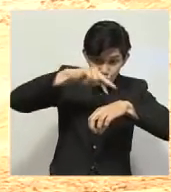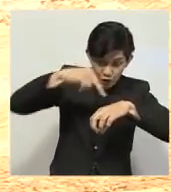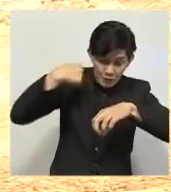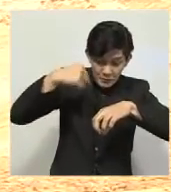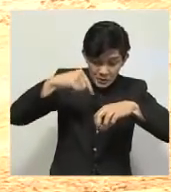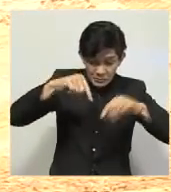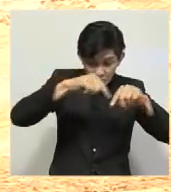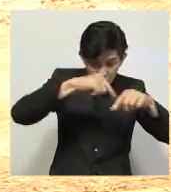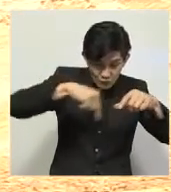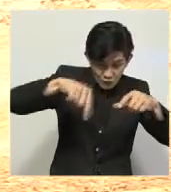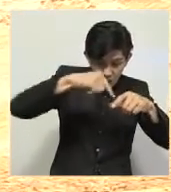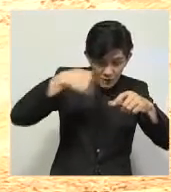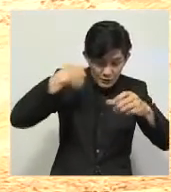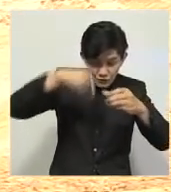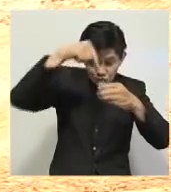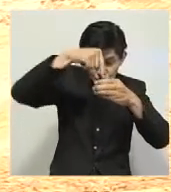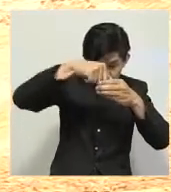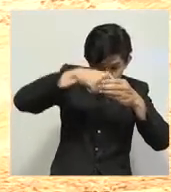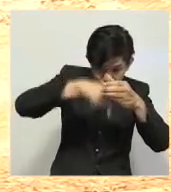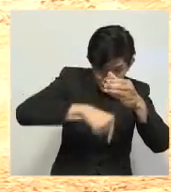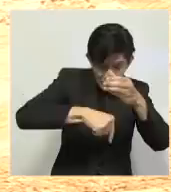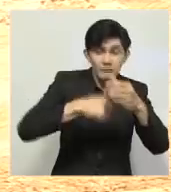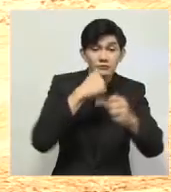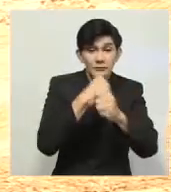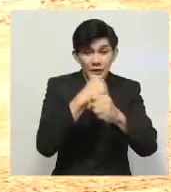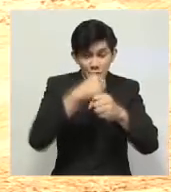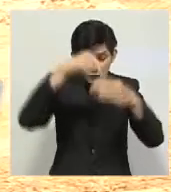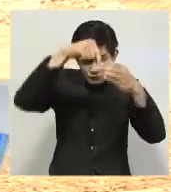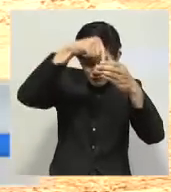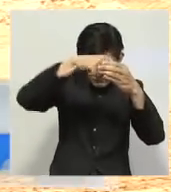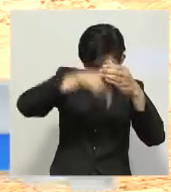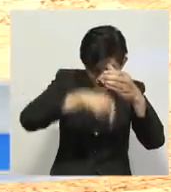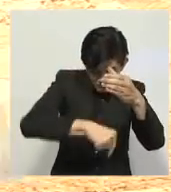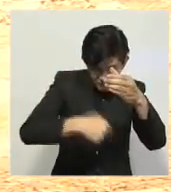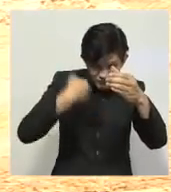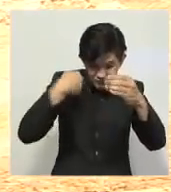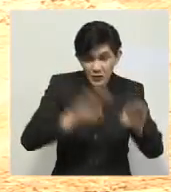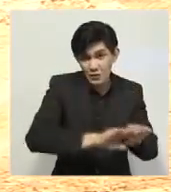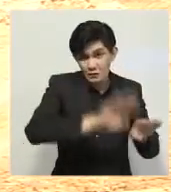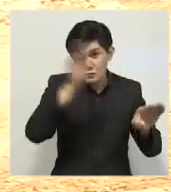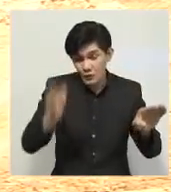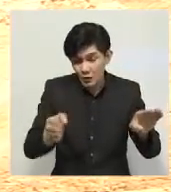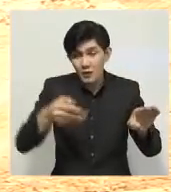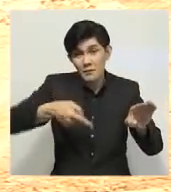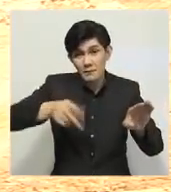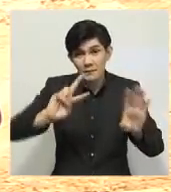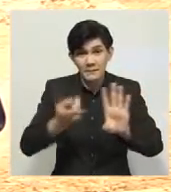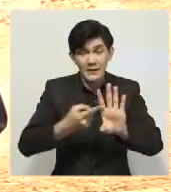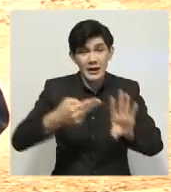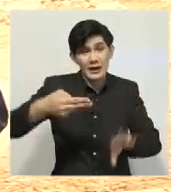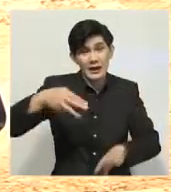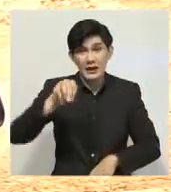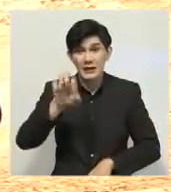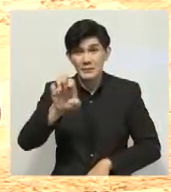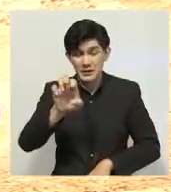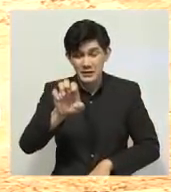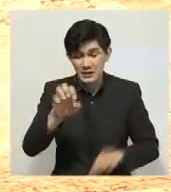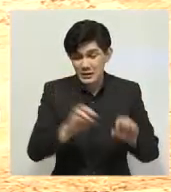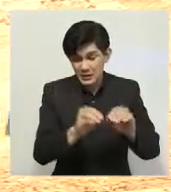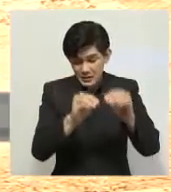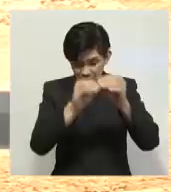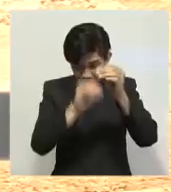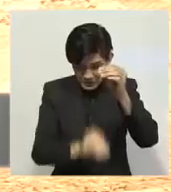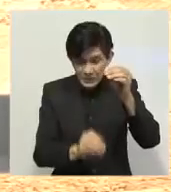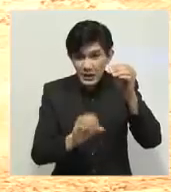ที่เมื่อวานทางตำรวจเองมีการพบแล้วก็ขุดเจาะโพรงนะคะที่ลึกลงไปที่บริเวณดอยผาหมีค่ะลึกลงไปในนั้นนะคะประมาณ55เมตรค่ะ